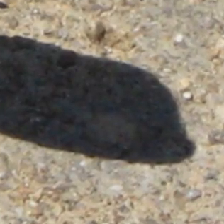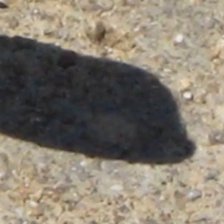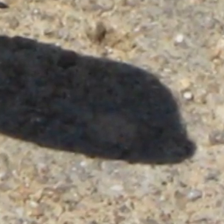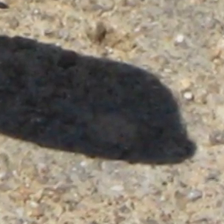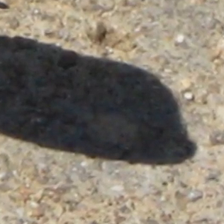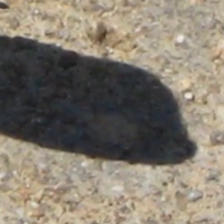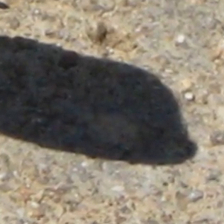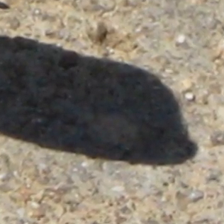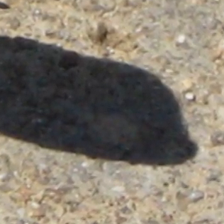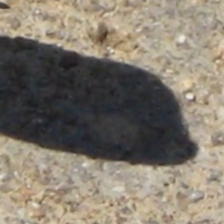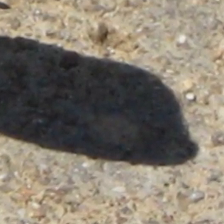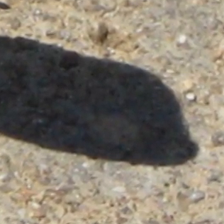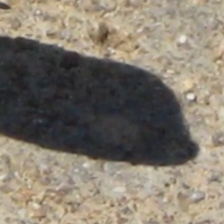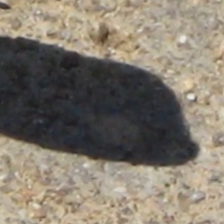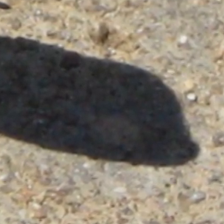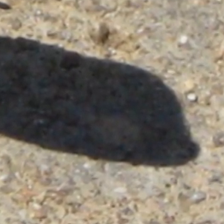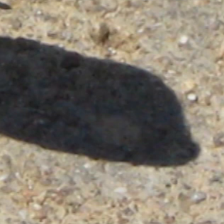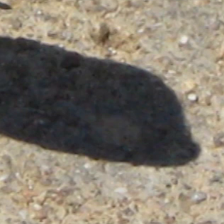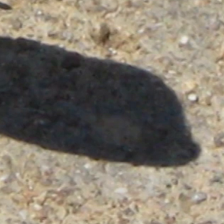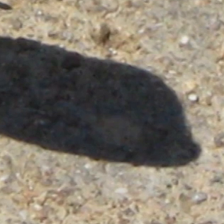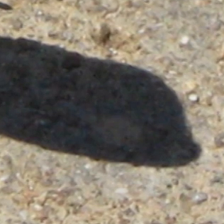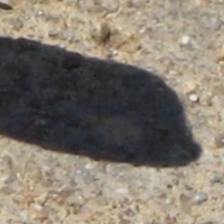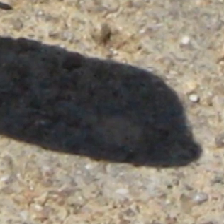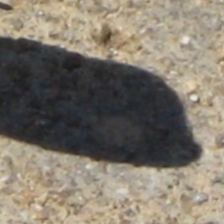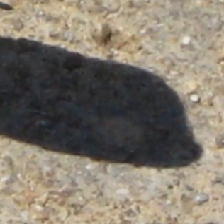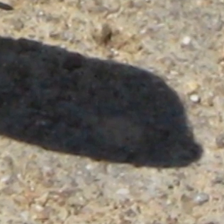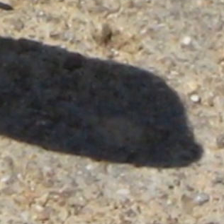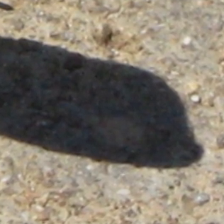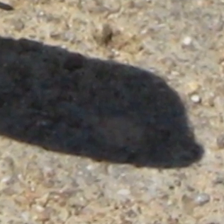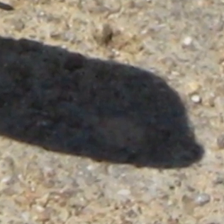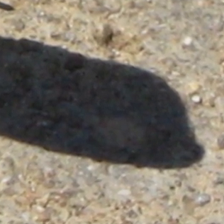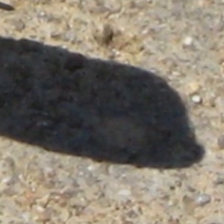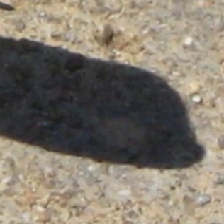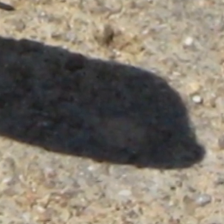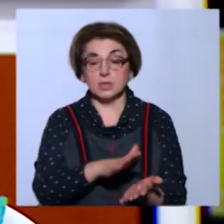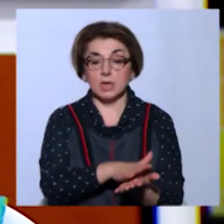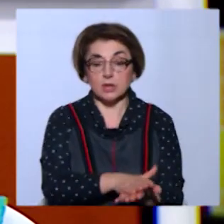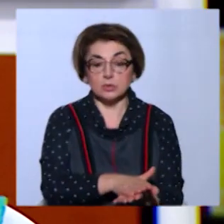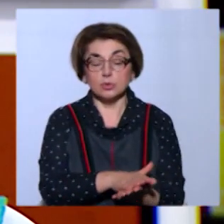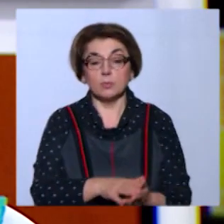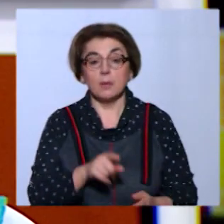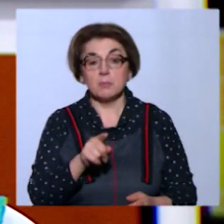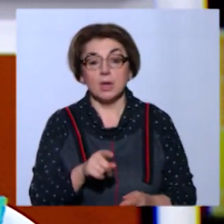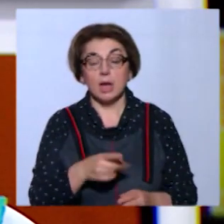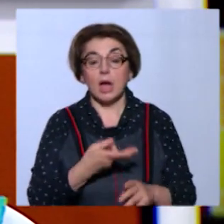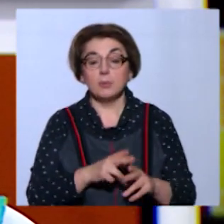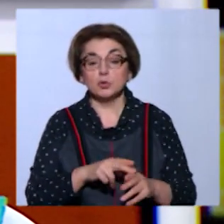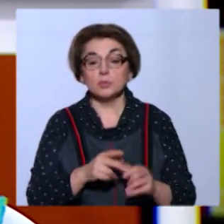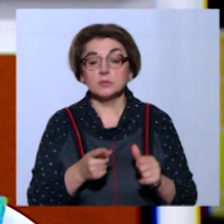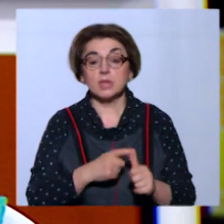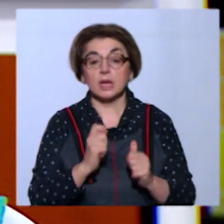მოძრაობისას ეყრდნობა მუცელსა და კუდს. ამის გამო მათ